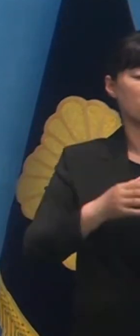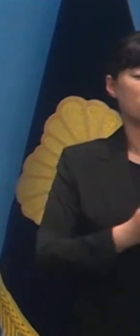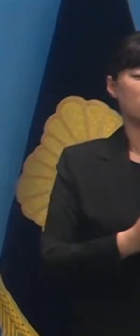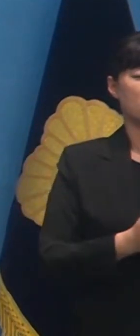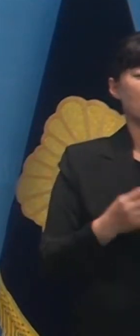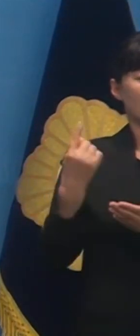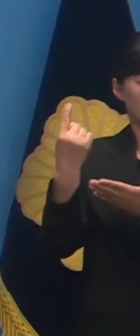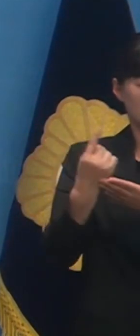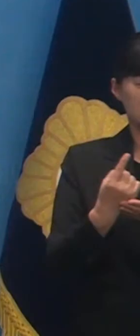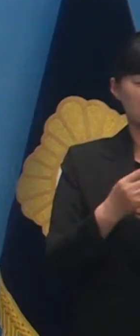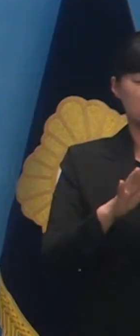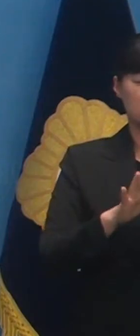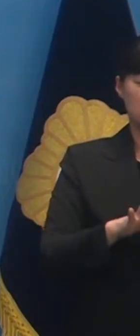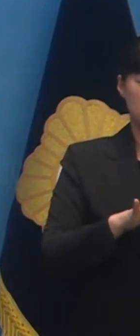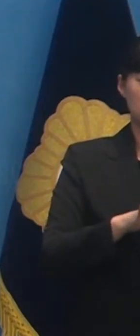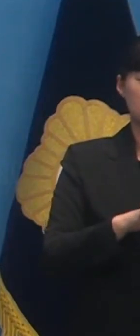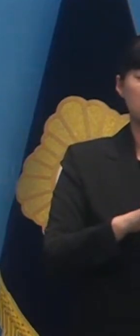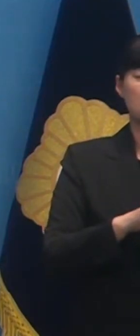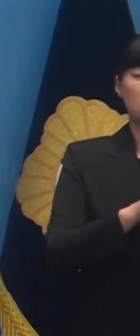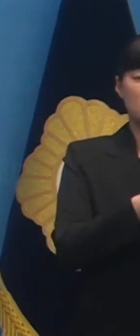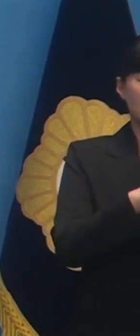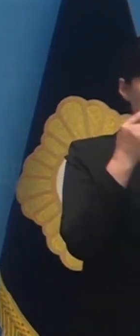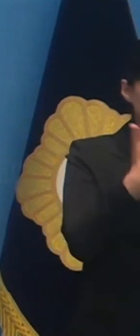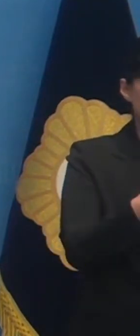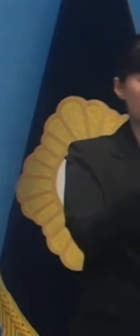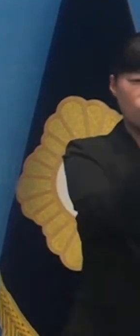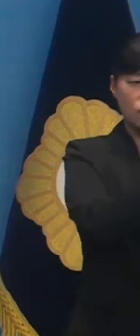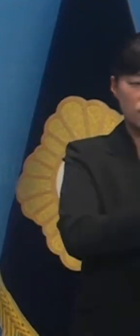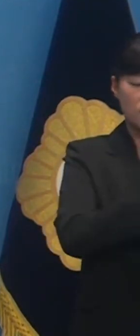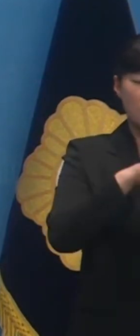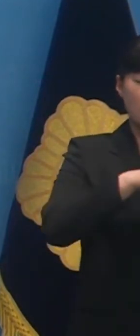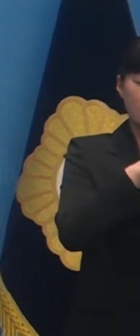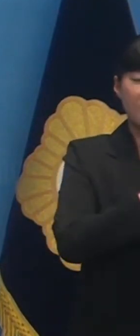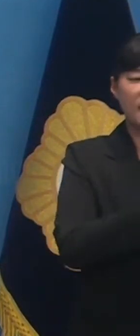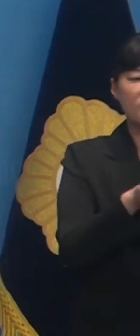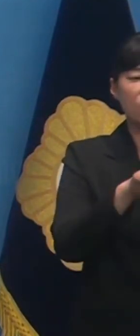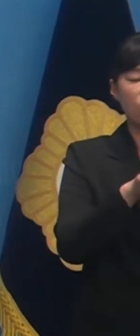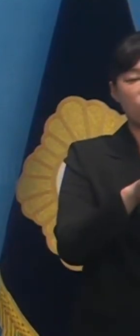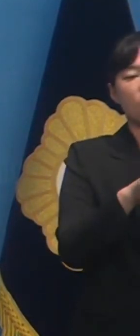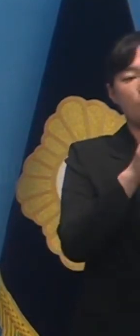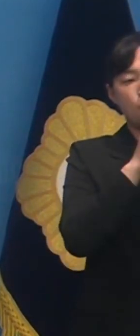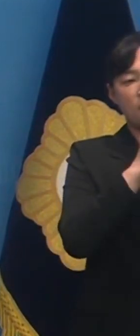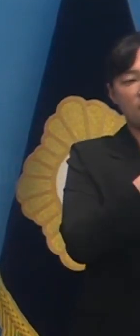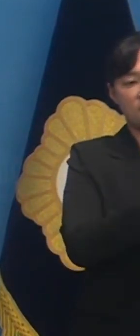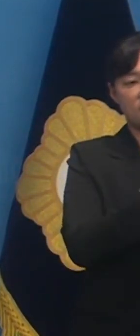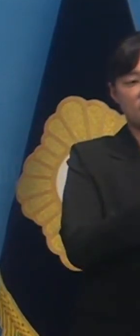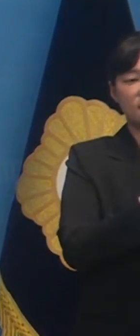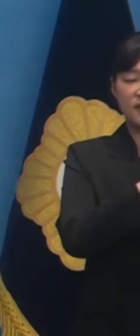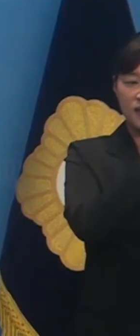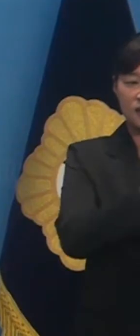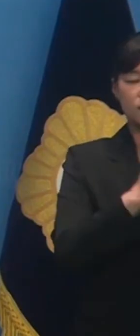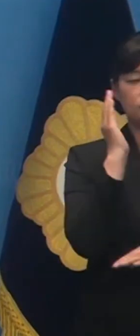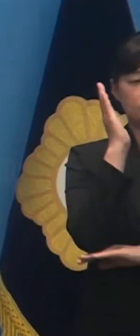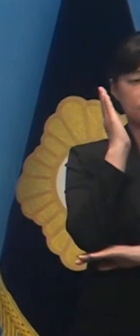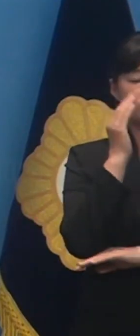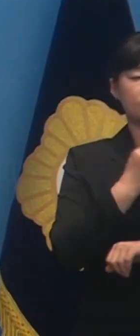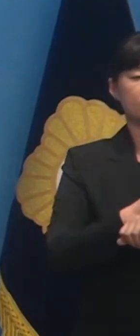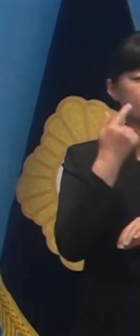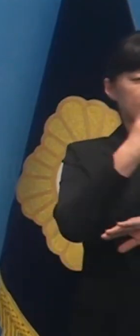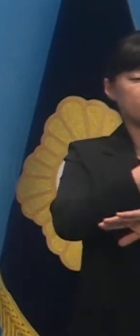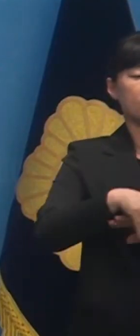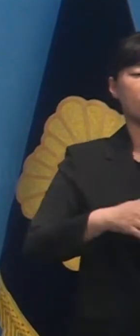소장이며 현 세대가 묻자 역사 속 리더가 답하다를 주제로 강연이 진행될 예정입니다.